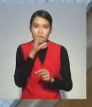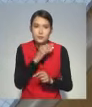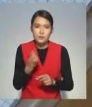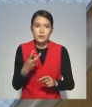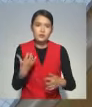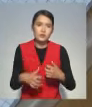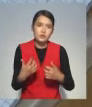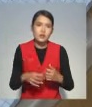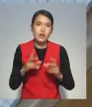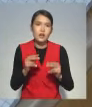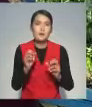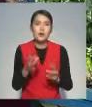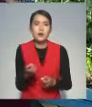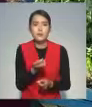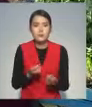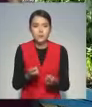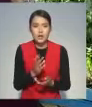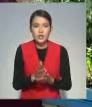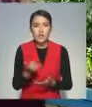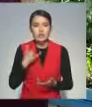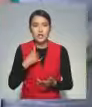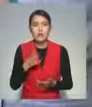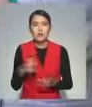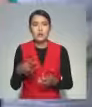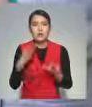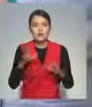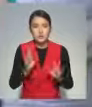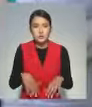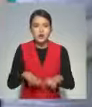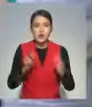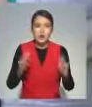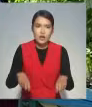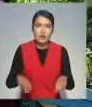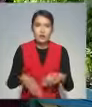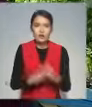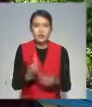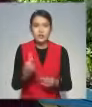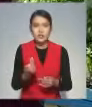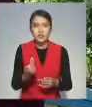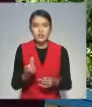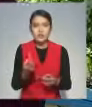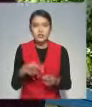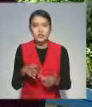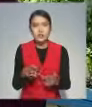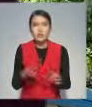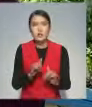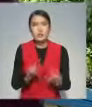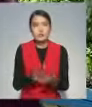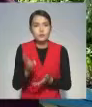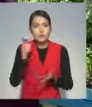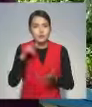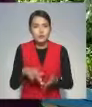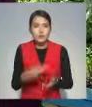просто, возмущаются мамы и папы. Куда нам сейчас идти, мы не знаем. 23-я школа переполненная. 9-я школа, мы до нее не можем, они нас